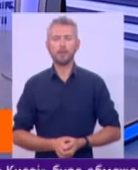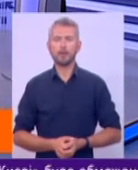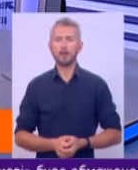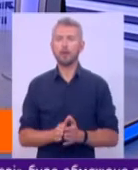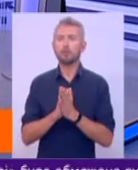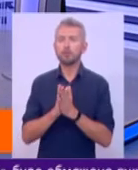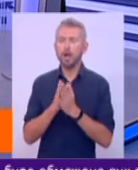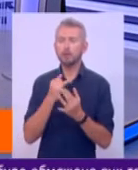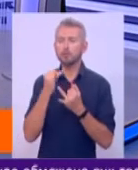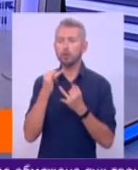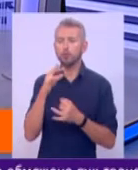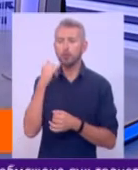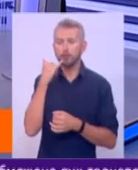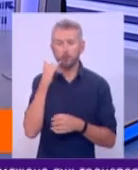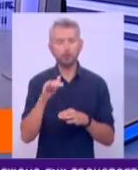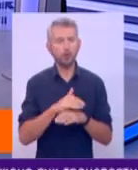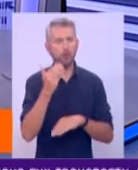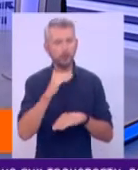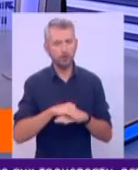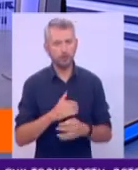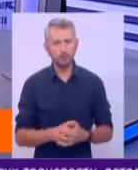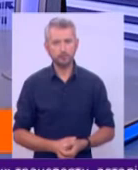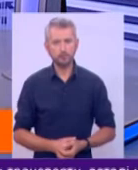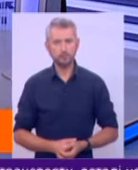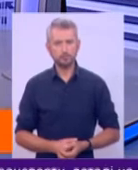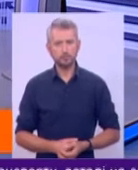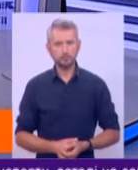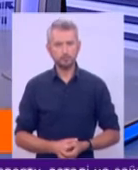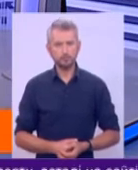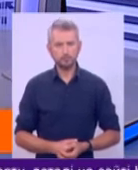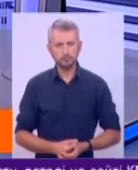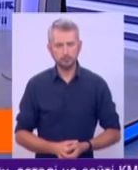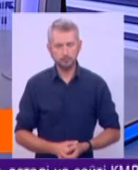Будь ласка, спілкуйтесь по телефону з нами. Доброго вечора. Так.